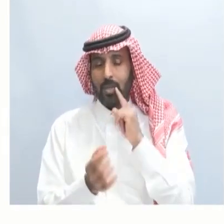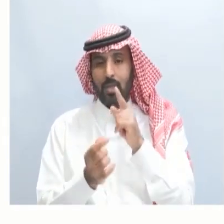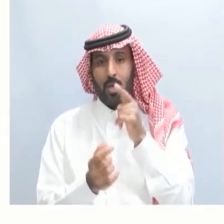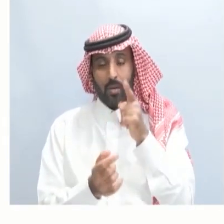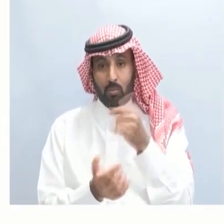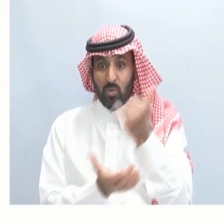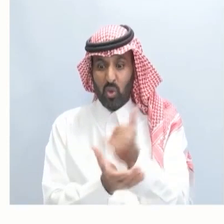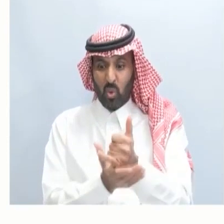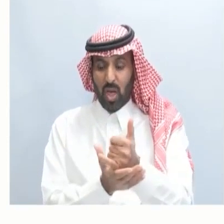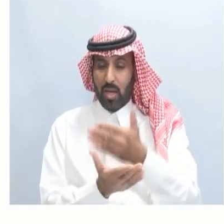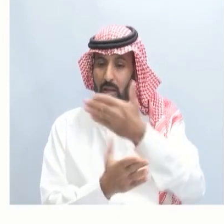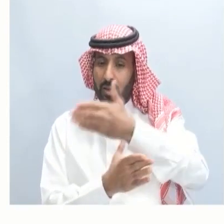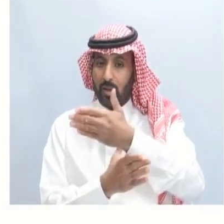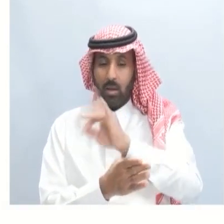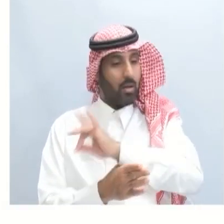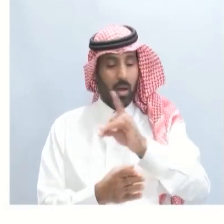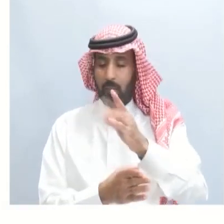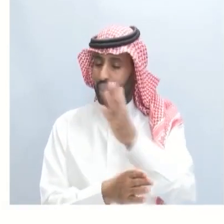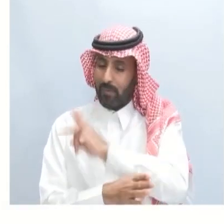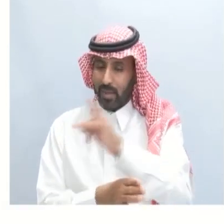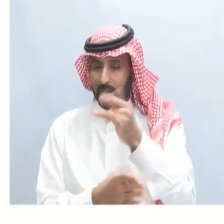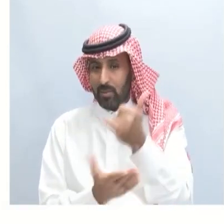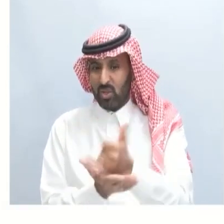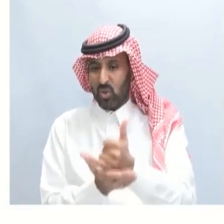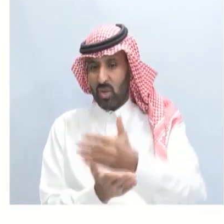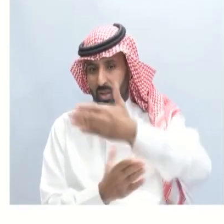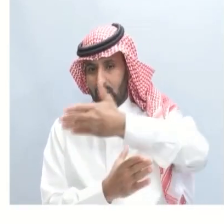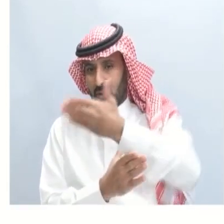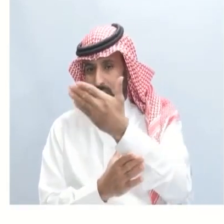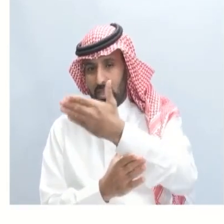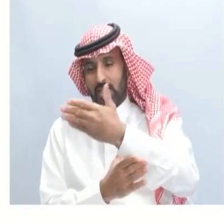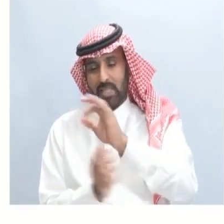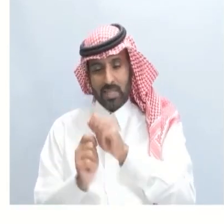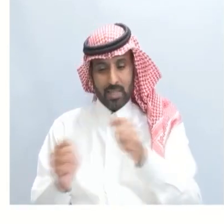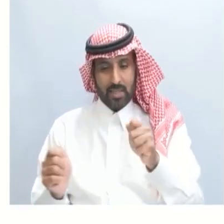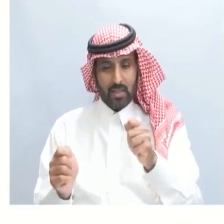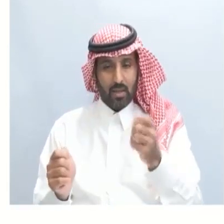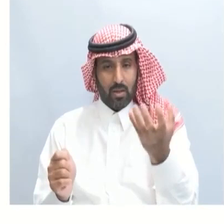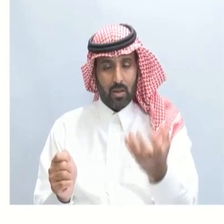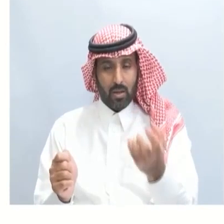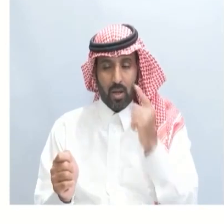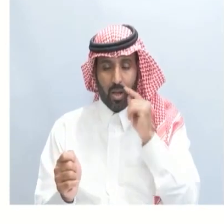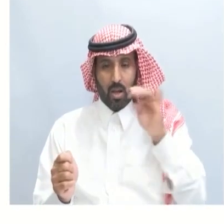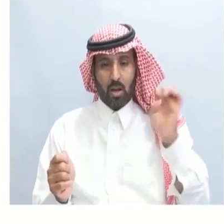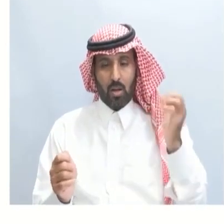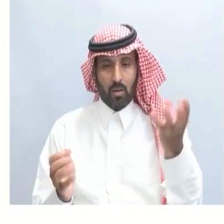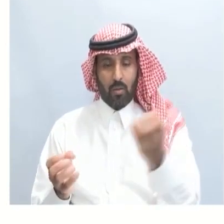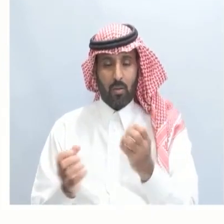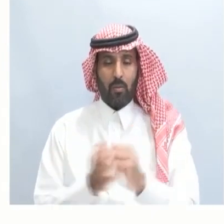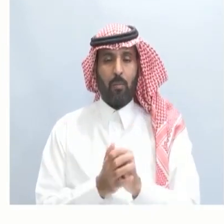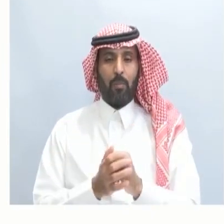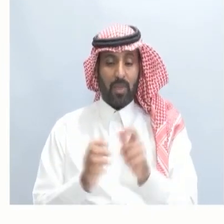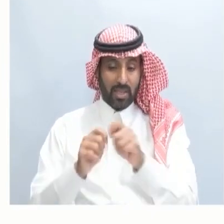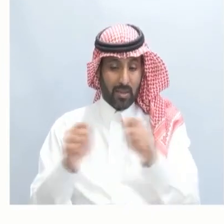ماذا غير مسؤوله عن الاتزان لاحظ ان ماذا عندما اخذ القيمه اذا